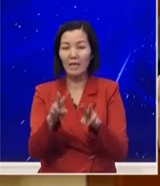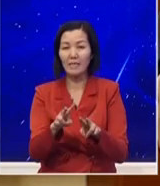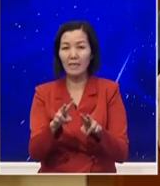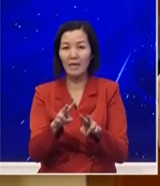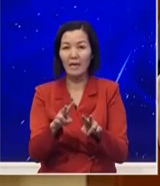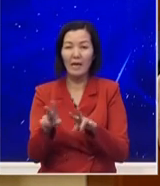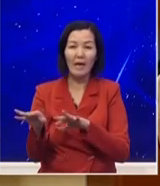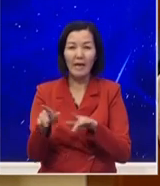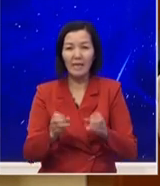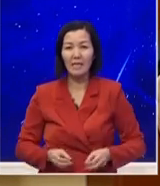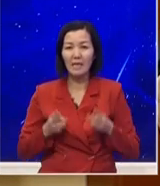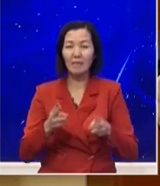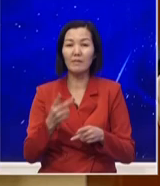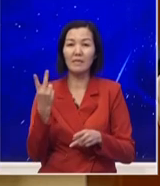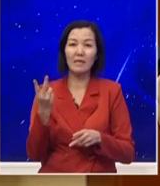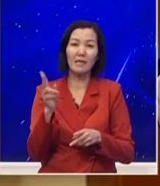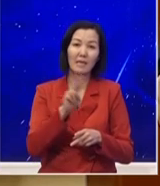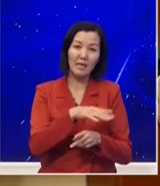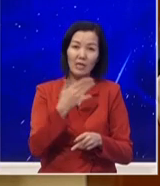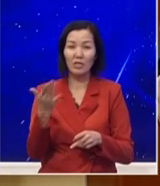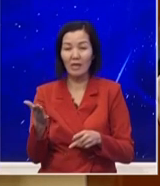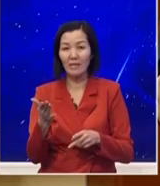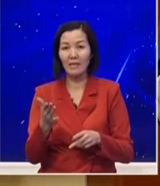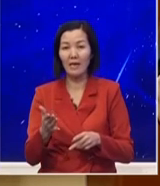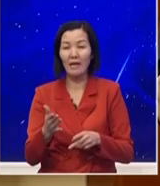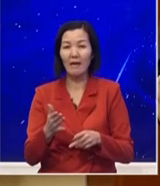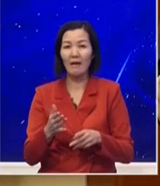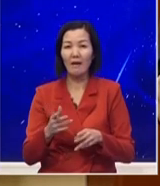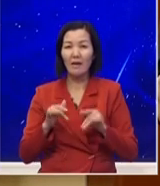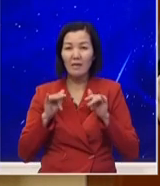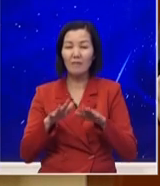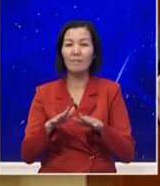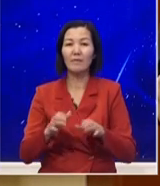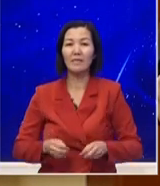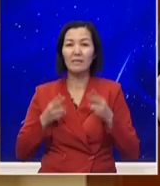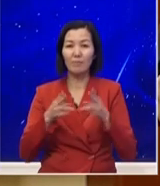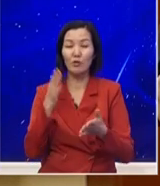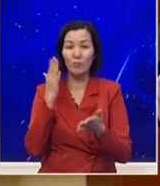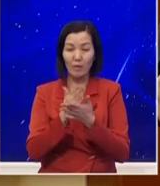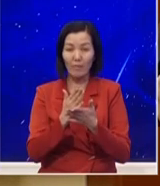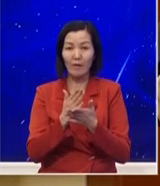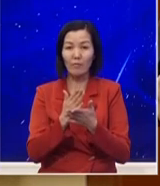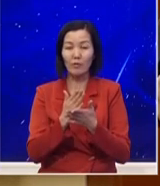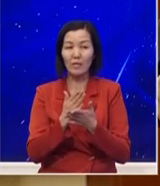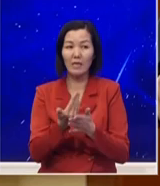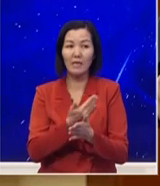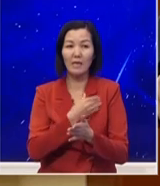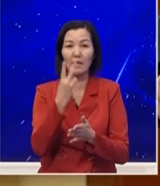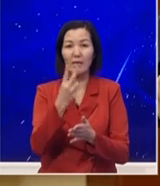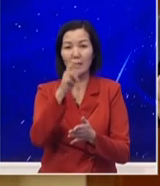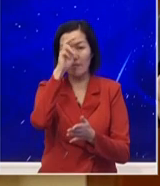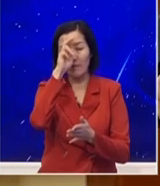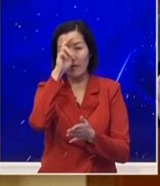екі жақта да қылмыс болып танылса, сотталған адам өзін беруге ниет білдірсе, екі мемлекет